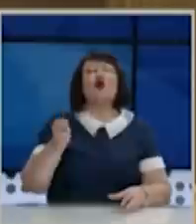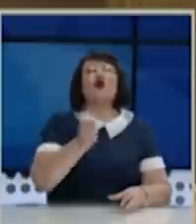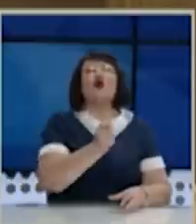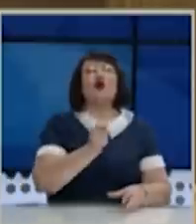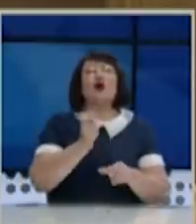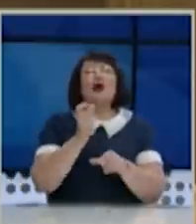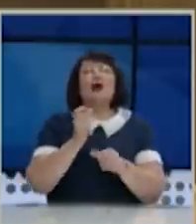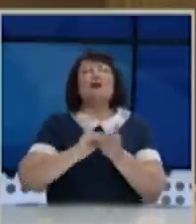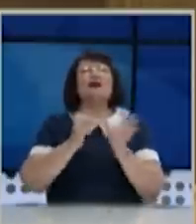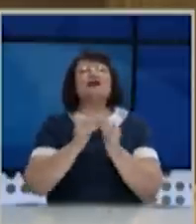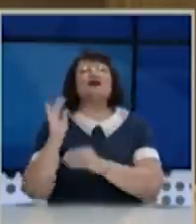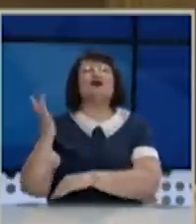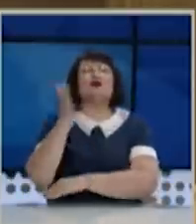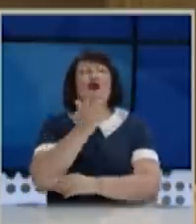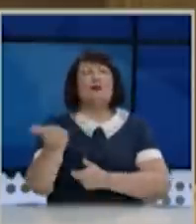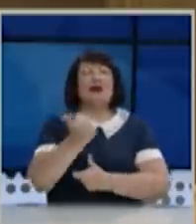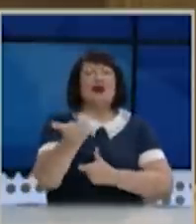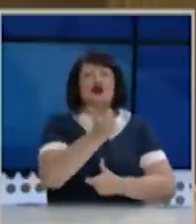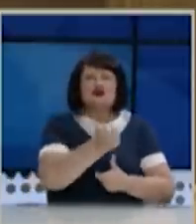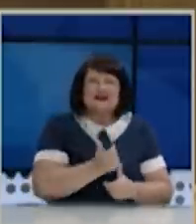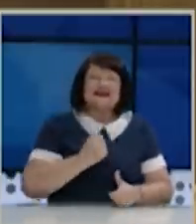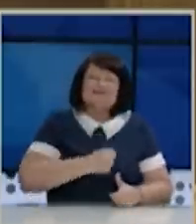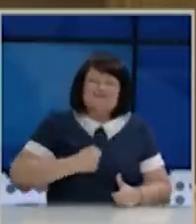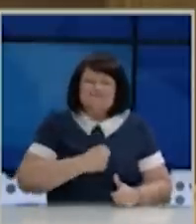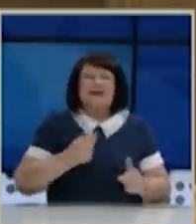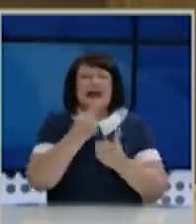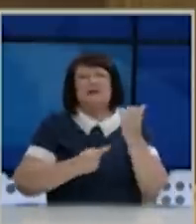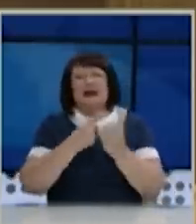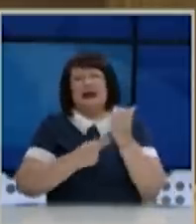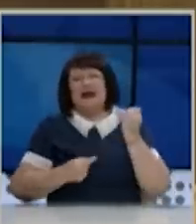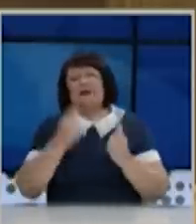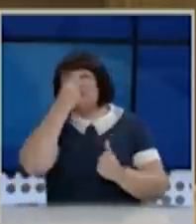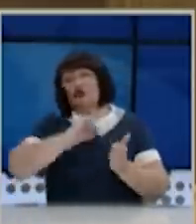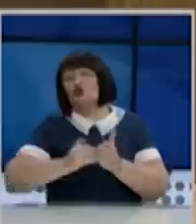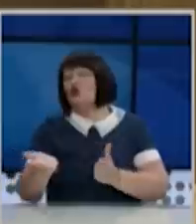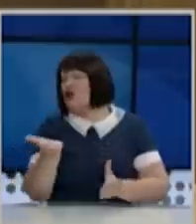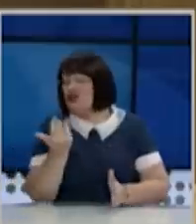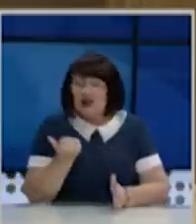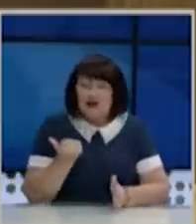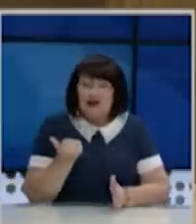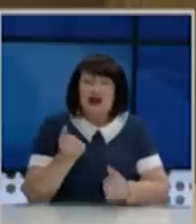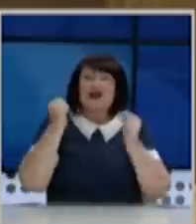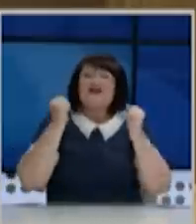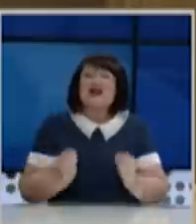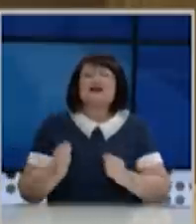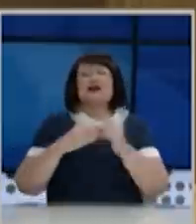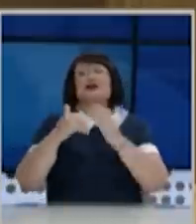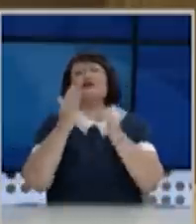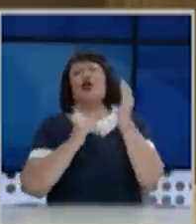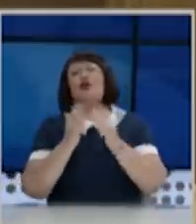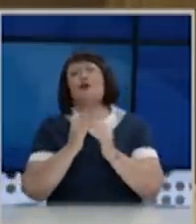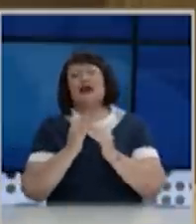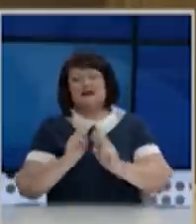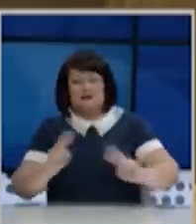δασικής υπηρεσίας και της πυροσβεστικής. Τις τραγικές ελλείψεις σε προσωπικό και σε βασικές υποδομές από τους